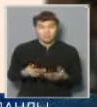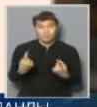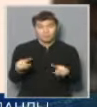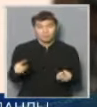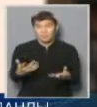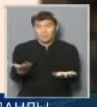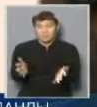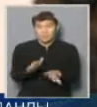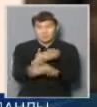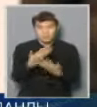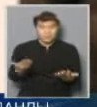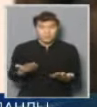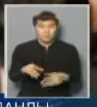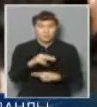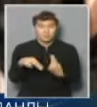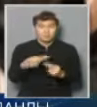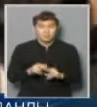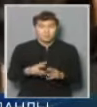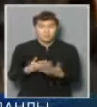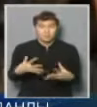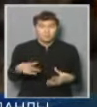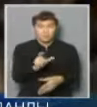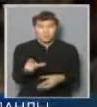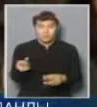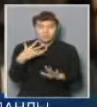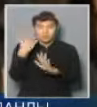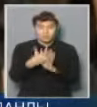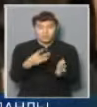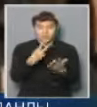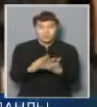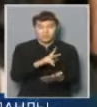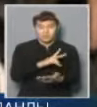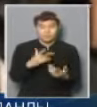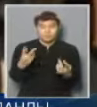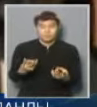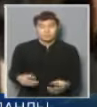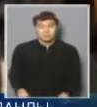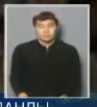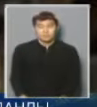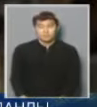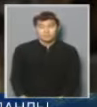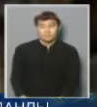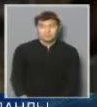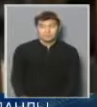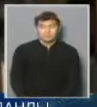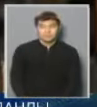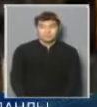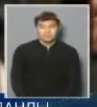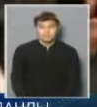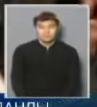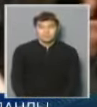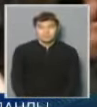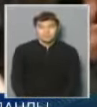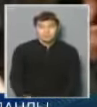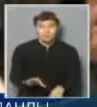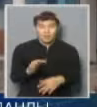басқа амал қалдырмайды дейді кәсіпкерге. Әрине, мұндай кісілерге біз түсіністікпен қарауымыз керек, және де мұндай қылмыс, ол меніңше ауыр